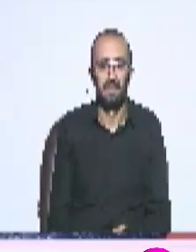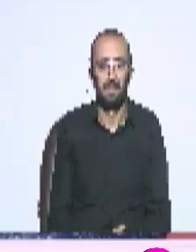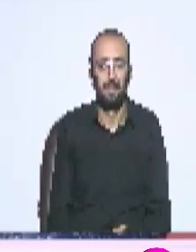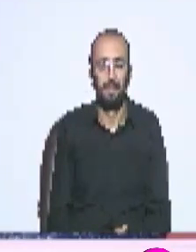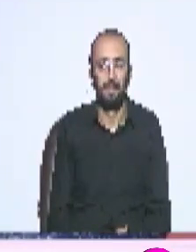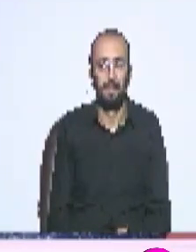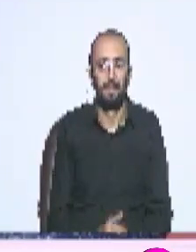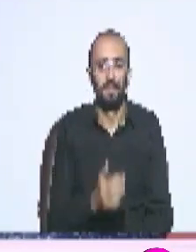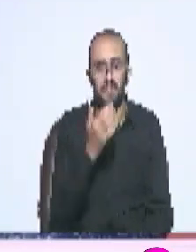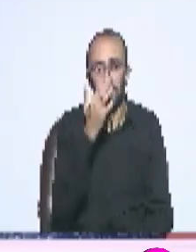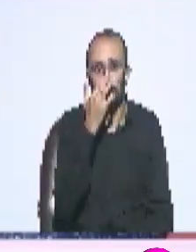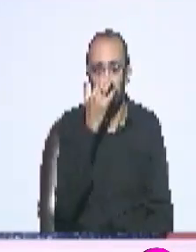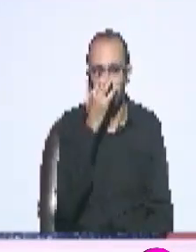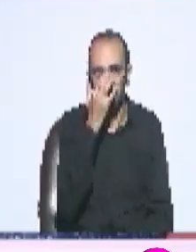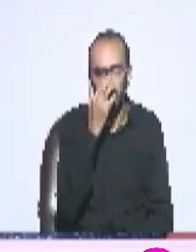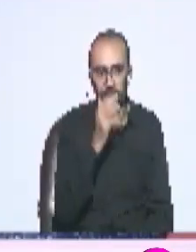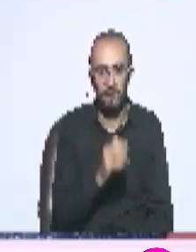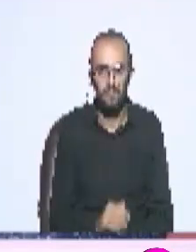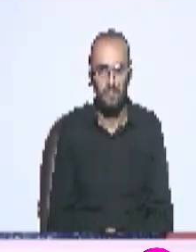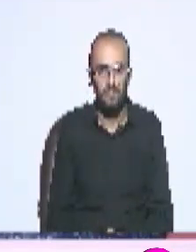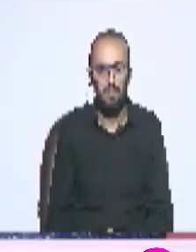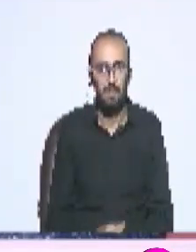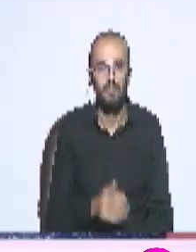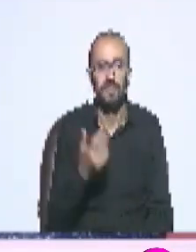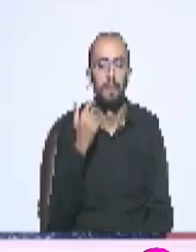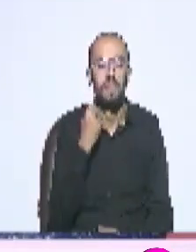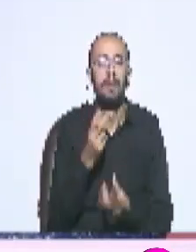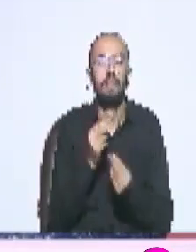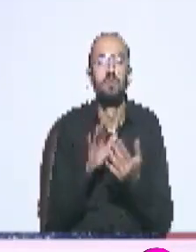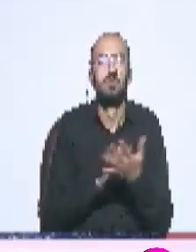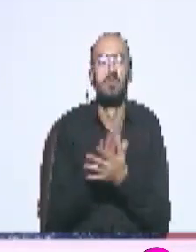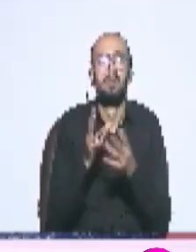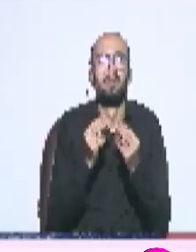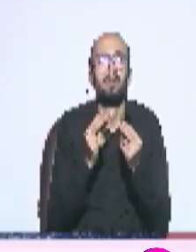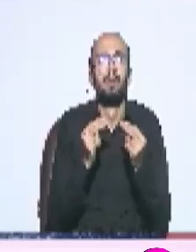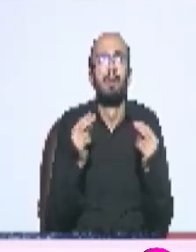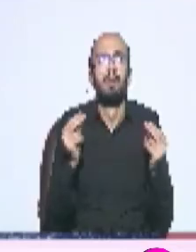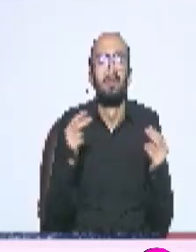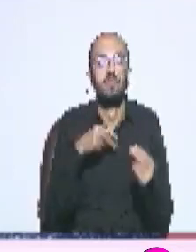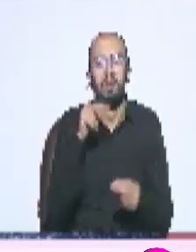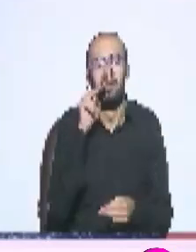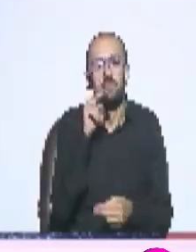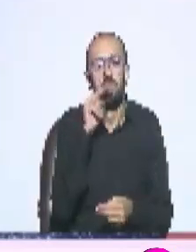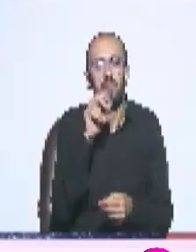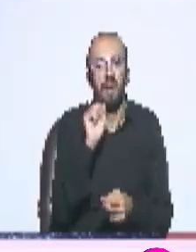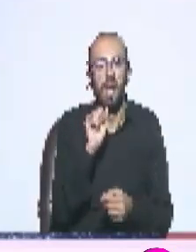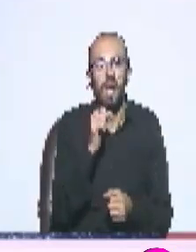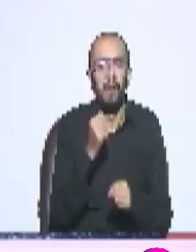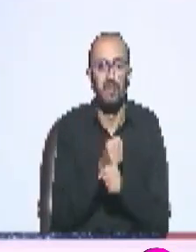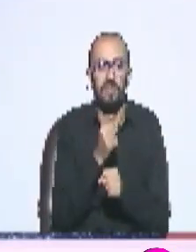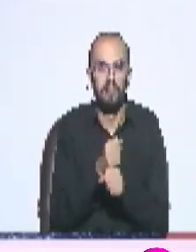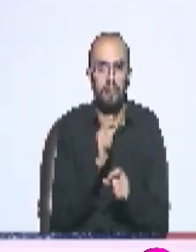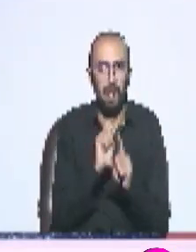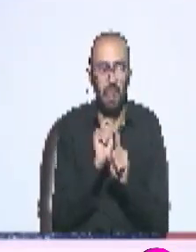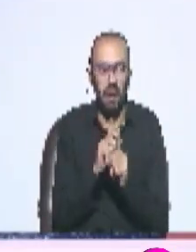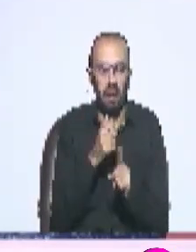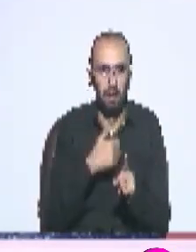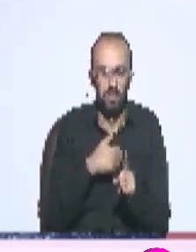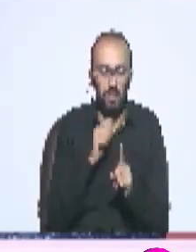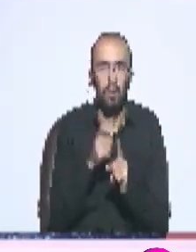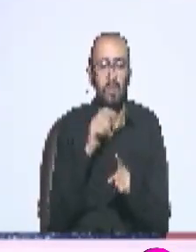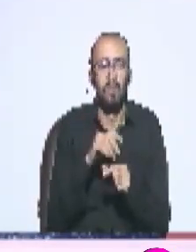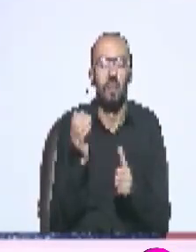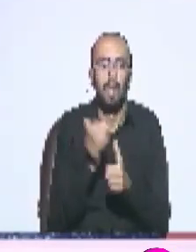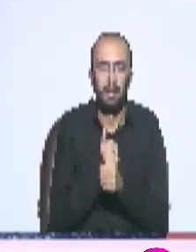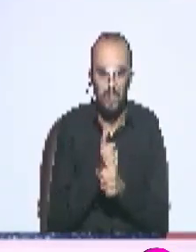يعني كام من مشكلات وتحديات بشوفها في الجلسات بتاعه تعديل السلوك وجلسات الزواج